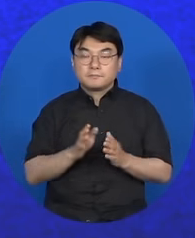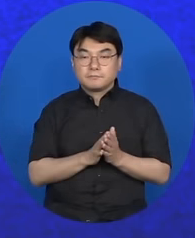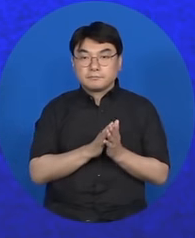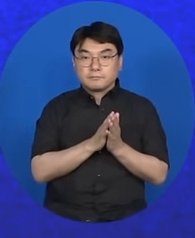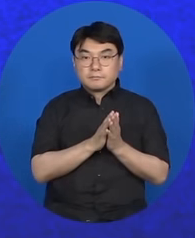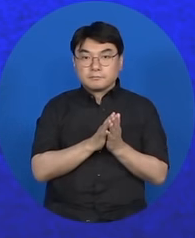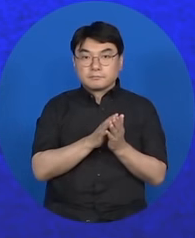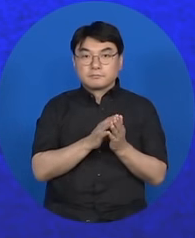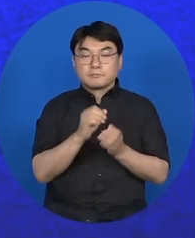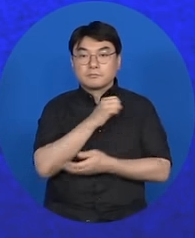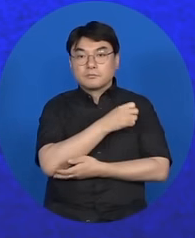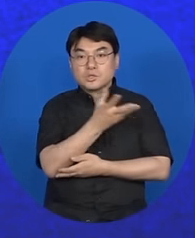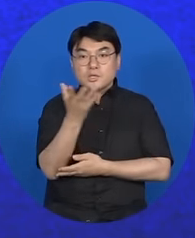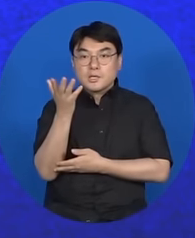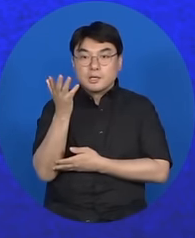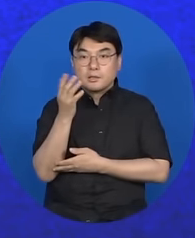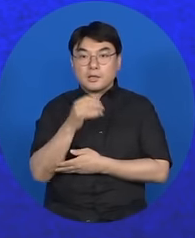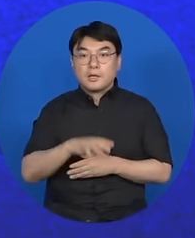꼽힌